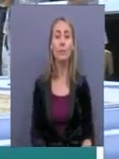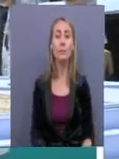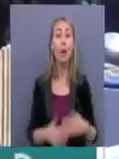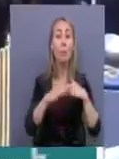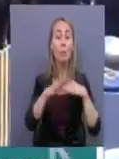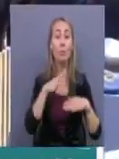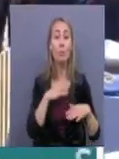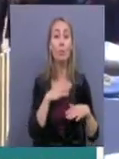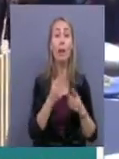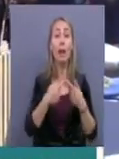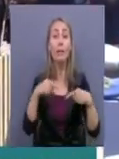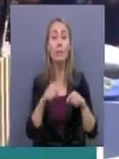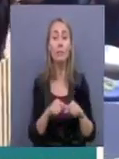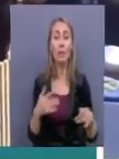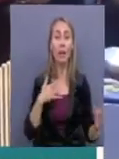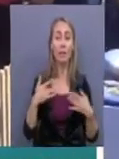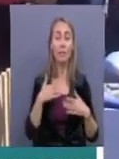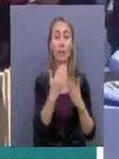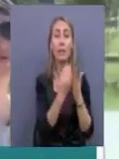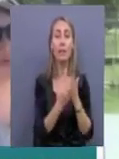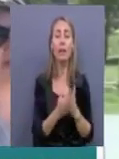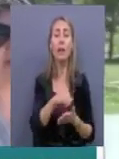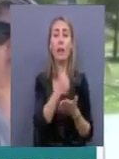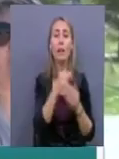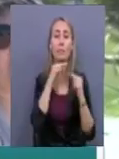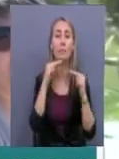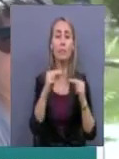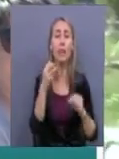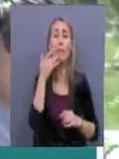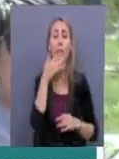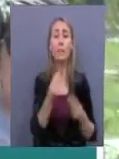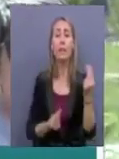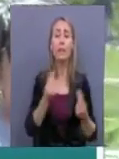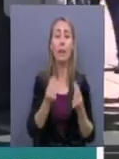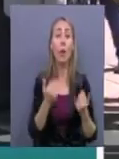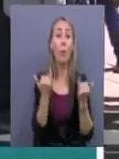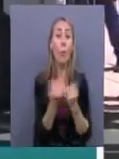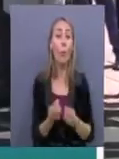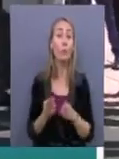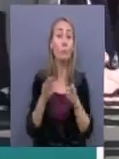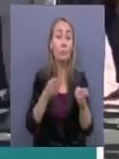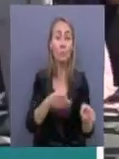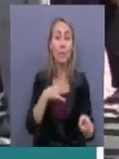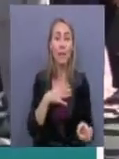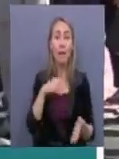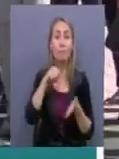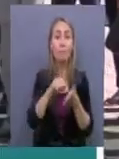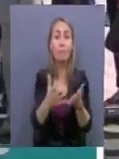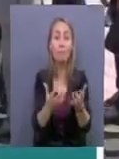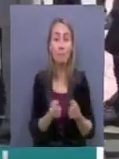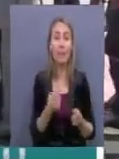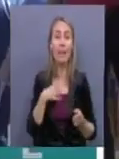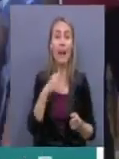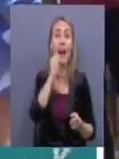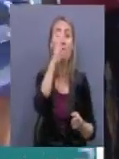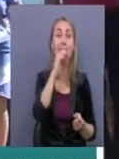бағдарлама ұйымдастырылып, мереке аясында ұлттық спортқа аса мән берілді. Мерекені тамашалауға келген қонақтар асық ату, бес асық ойынынан сынға